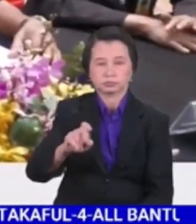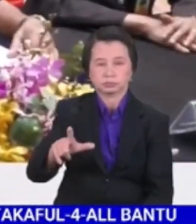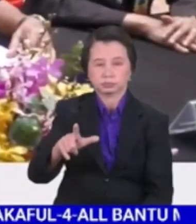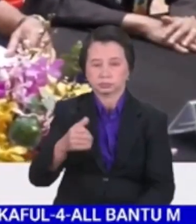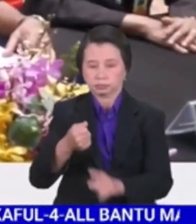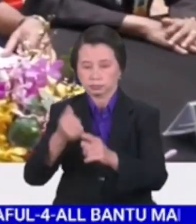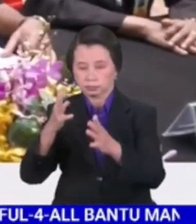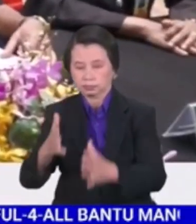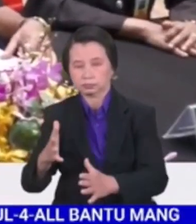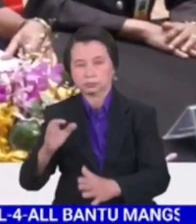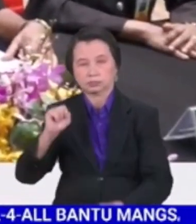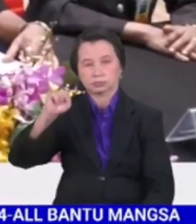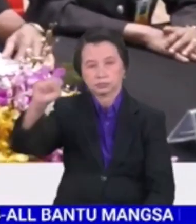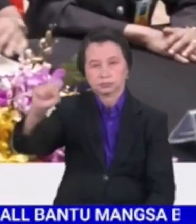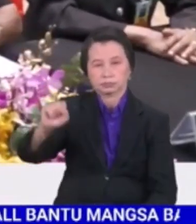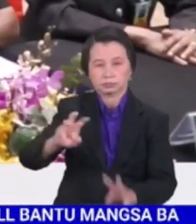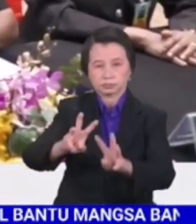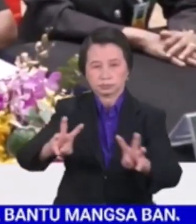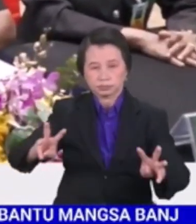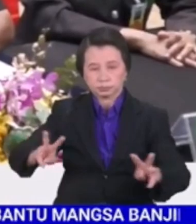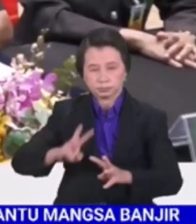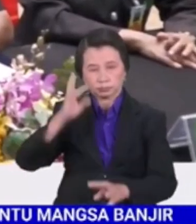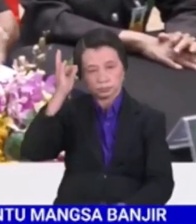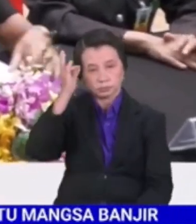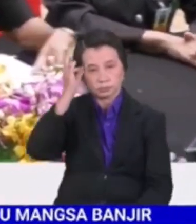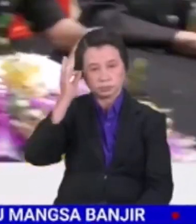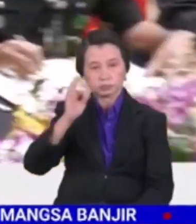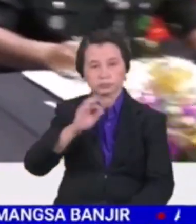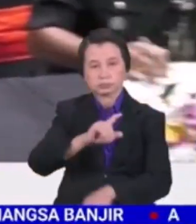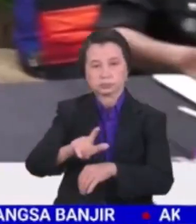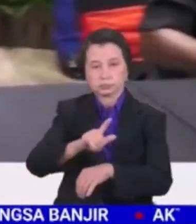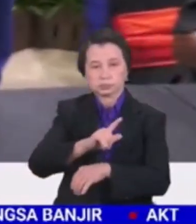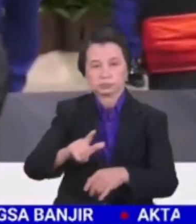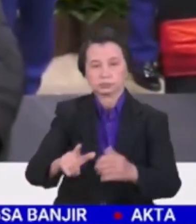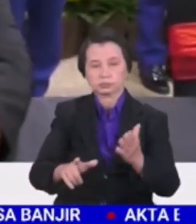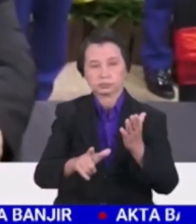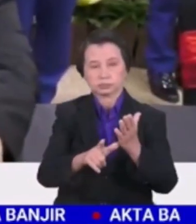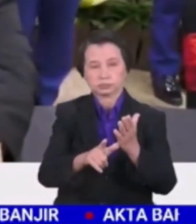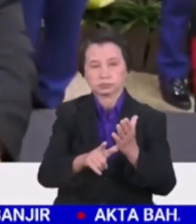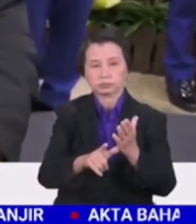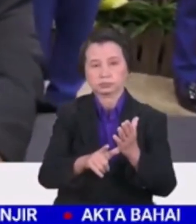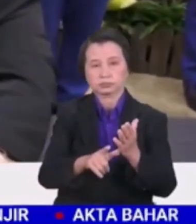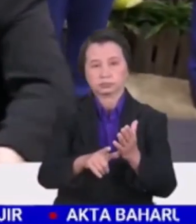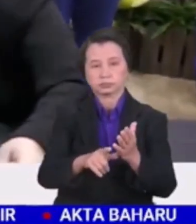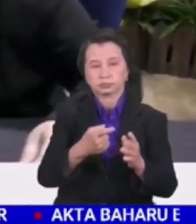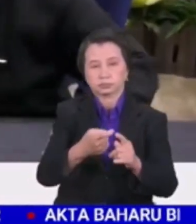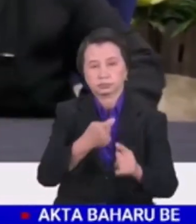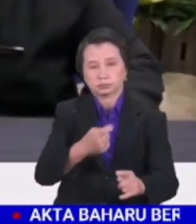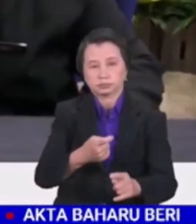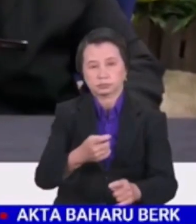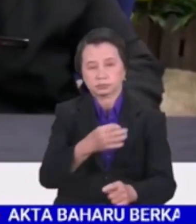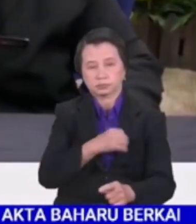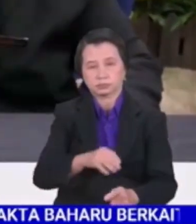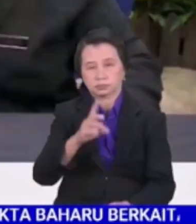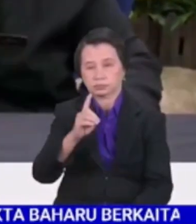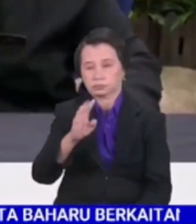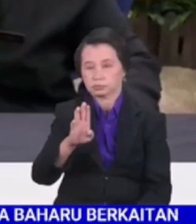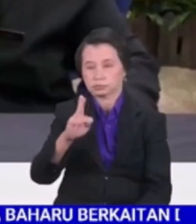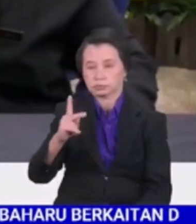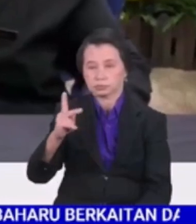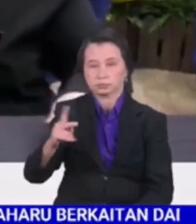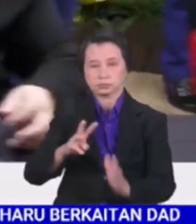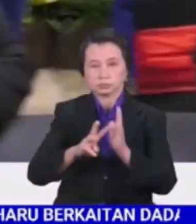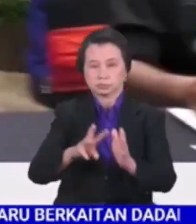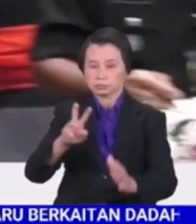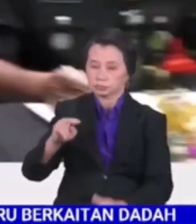pengarah jabatan penjara Sabah wilayah Persekutuan Labuan timbalan komisioner penjara Hajjah norak Musa manakala Didi Keke